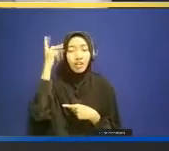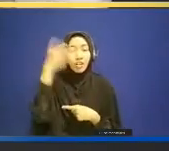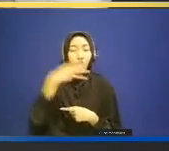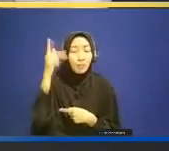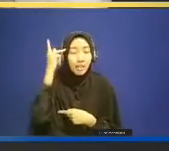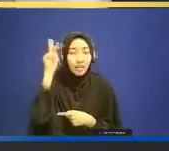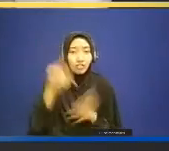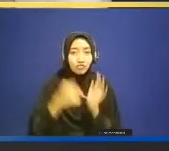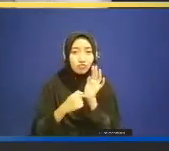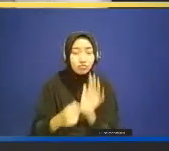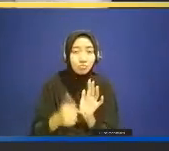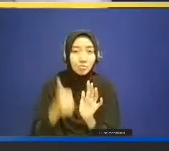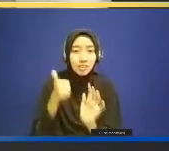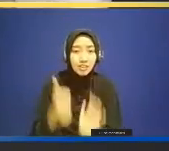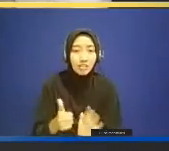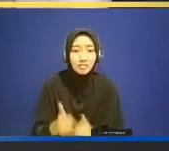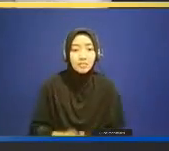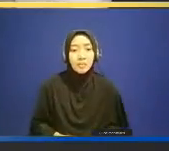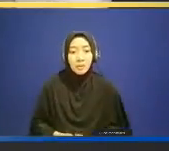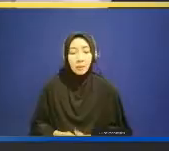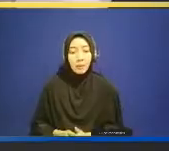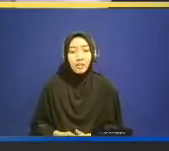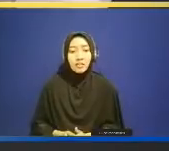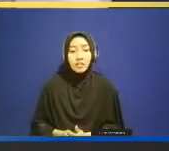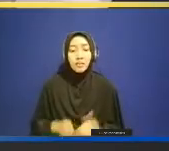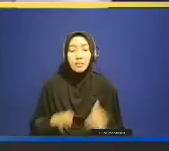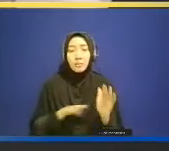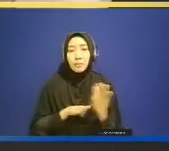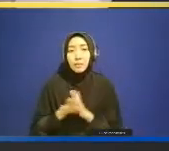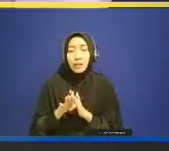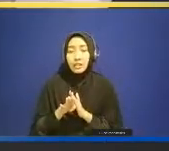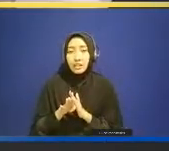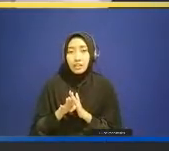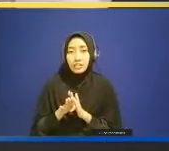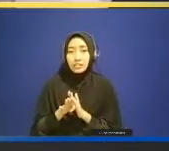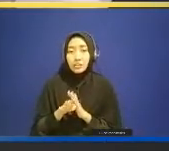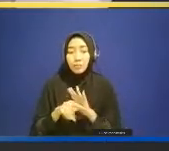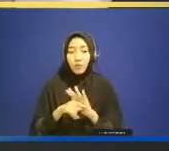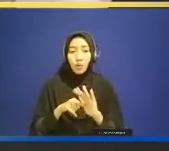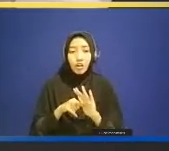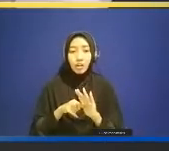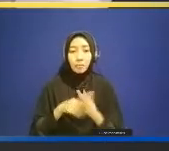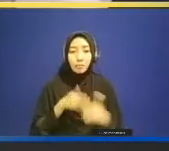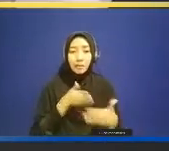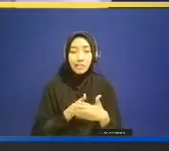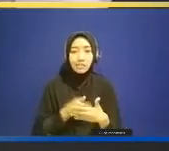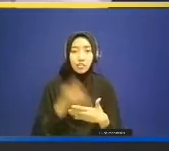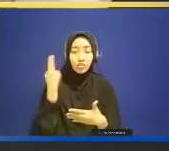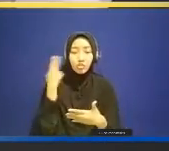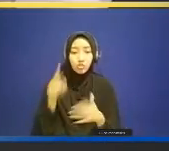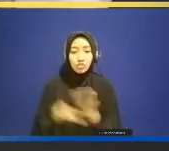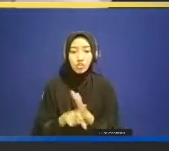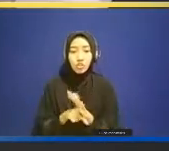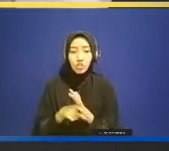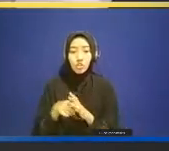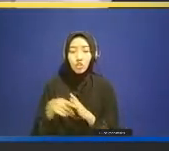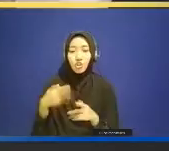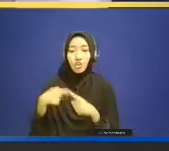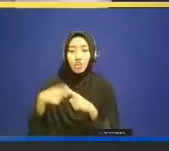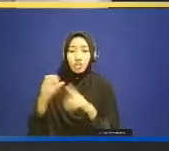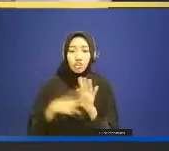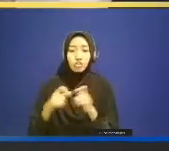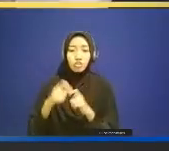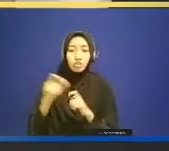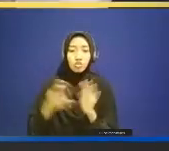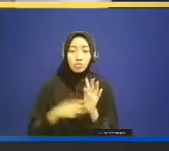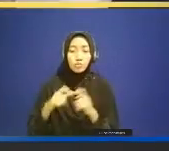bikin hijau lagi ya udah mulai ada peningkatan dan pengurangan dari sisi pembatasan untuk misalkan konsumsi itu ya